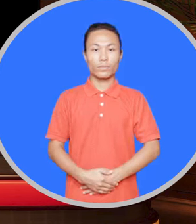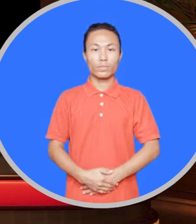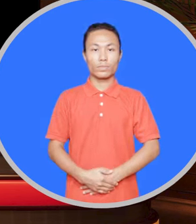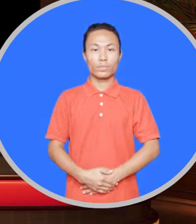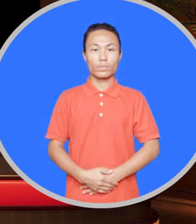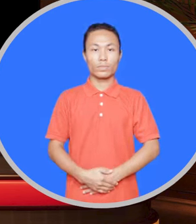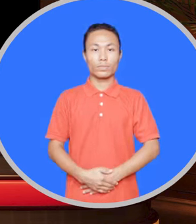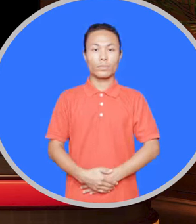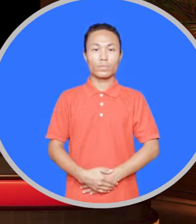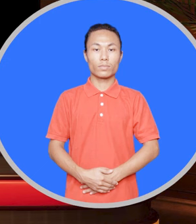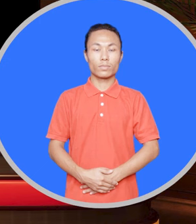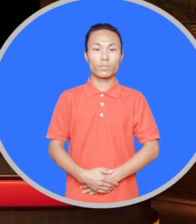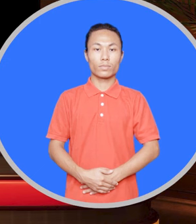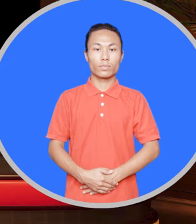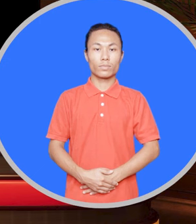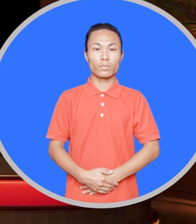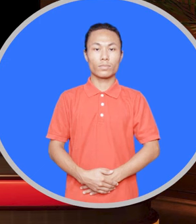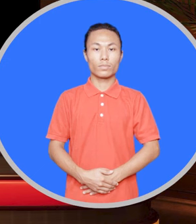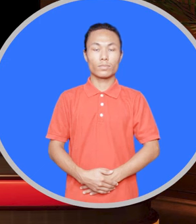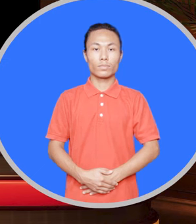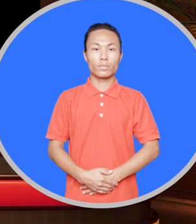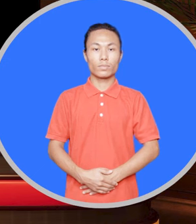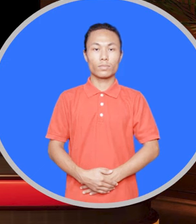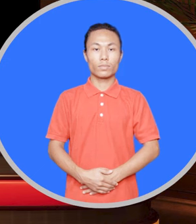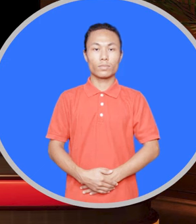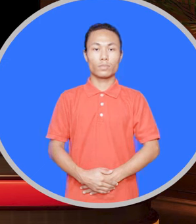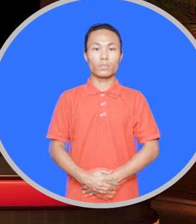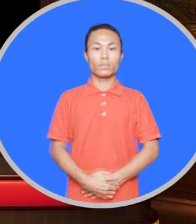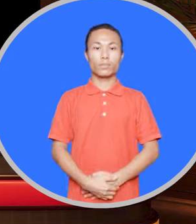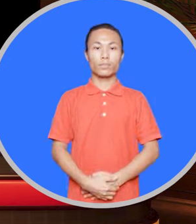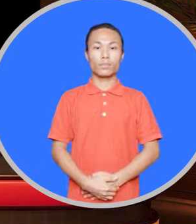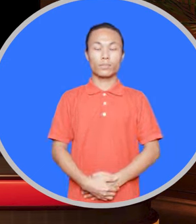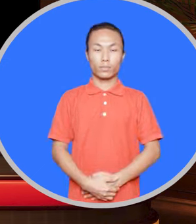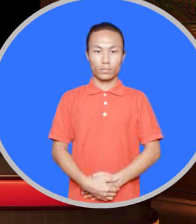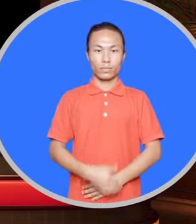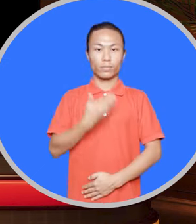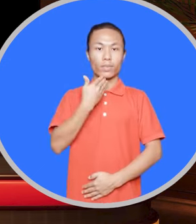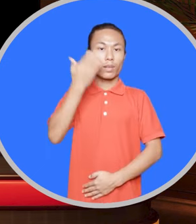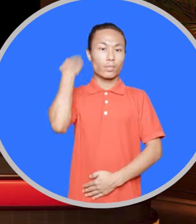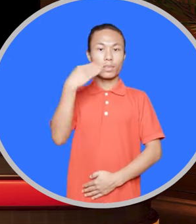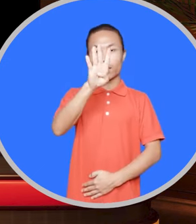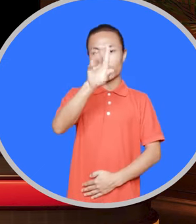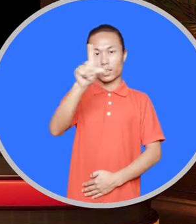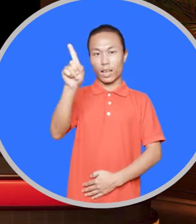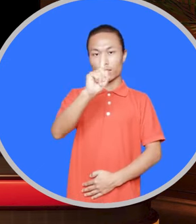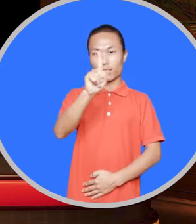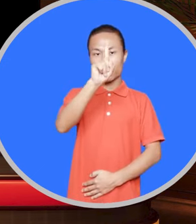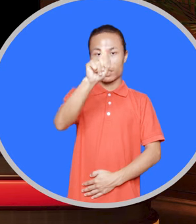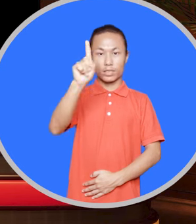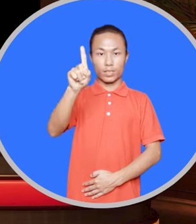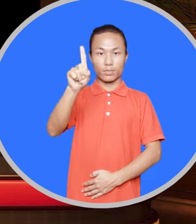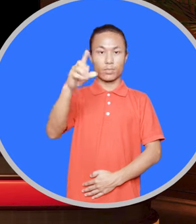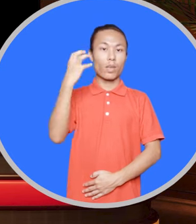ခိုက်ထားတယ်လို့ KNU ဗဟိုကဧပြီလ18ရက်မှာထုတ်ပြန်အသိပေးထားပါတယ်။မြရီမြို့မှာနောက်ဆုံးကြန့်ရှိတဲ့ခလာ